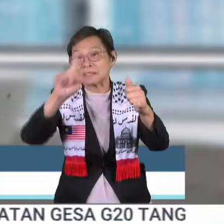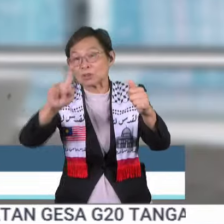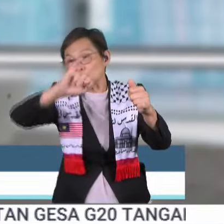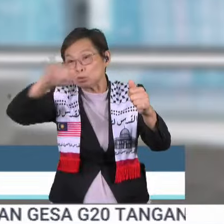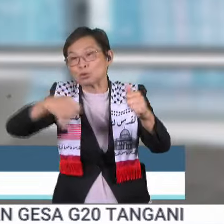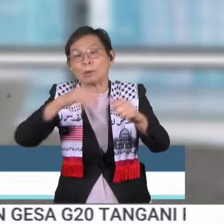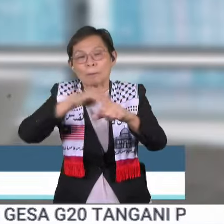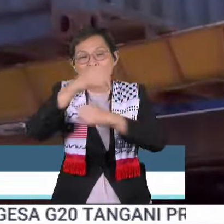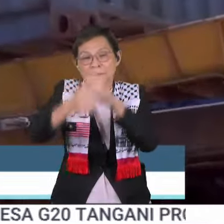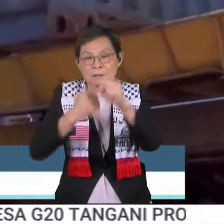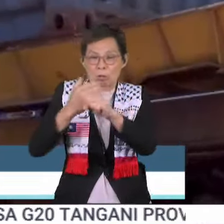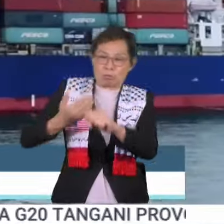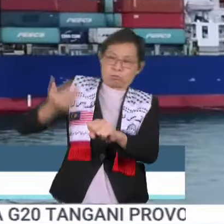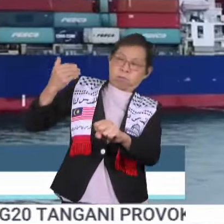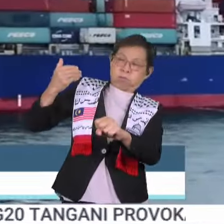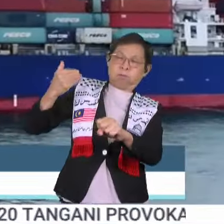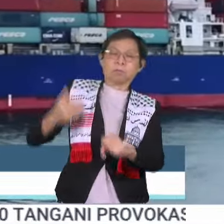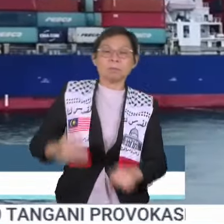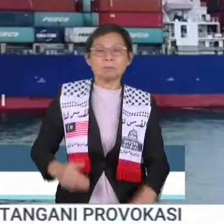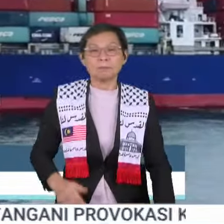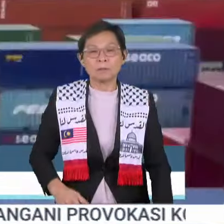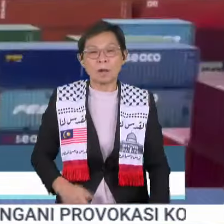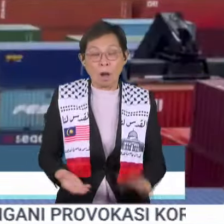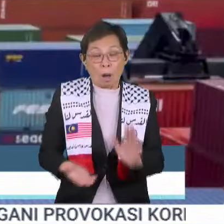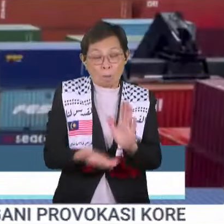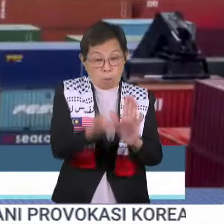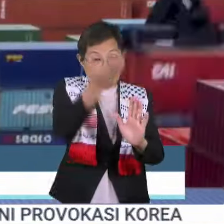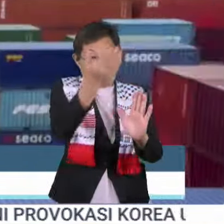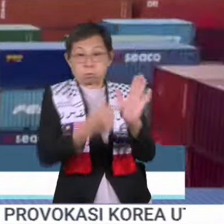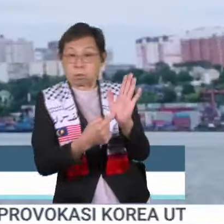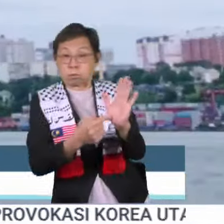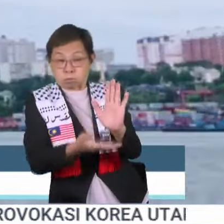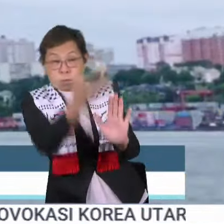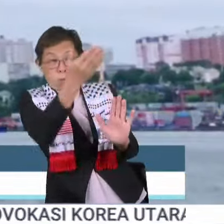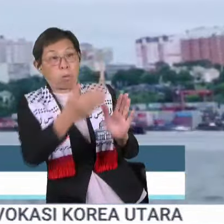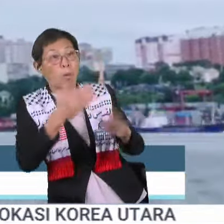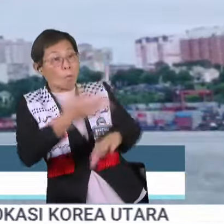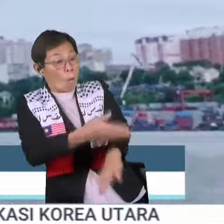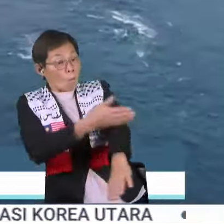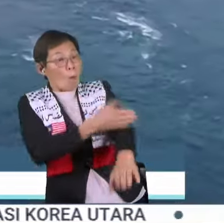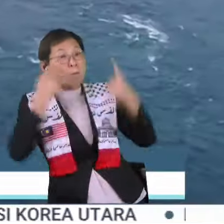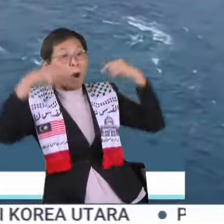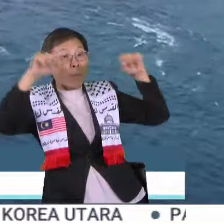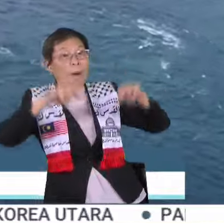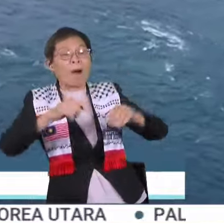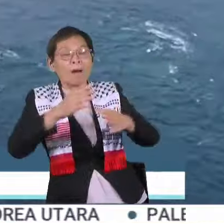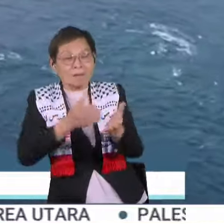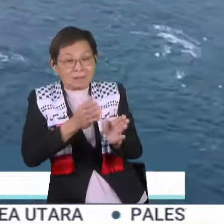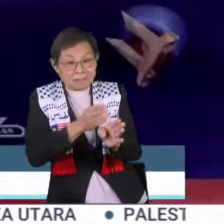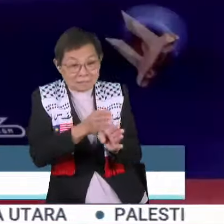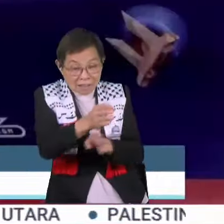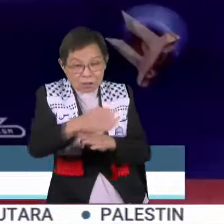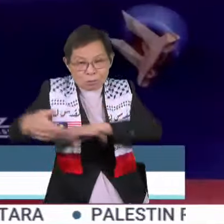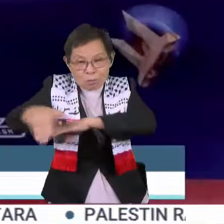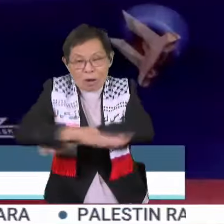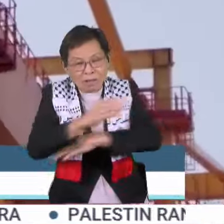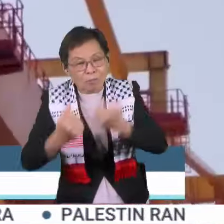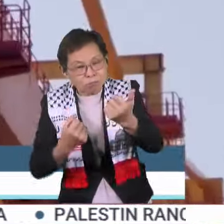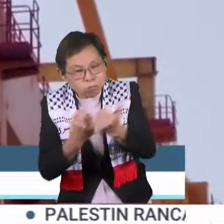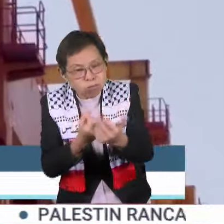tahun sebelumnya peningkatan itu menunjukkan prestasi Cemerlang sektor maritim selain menyumbang kepada